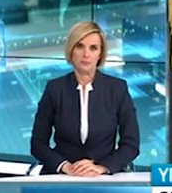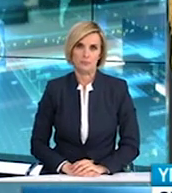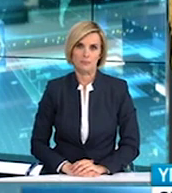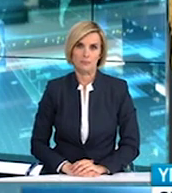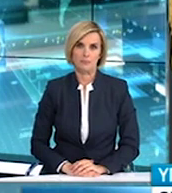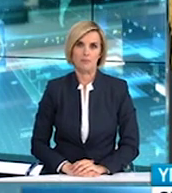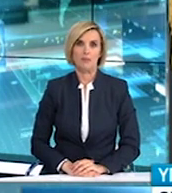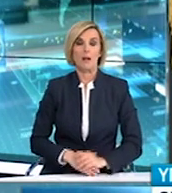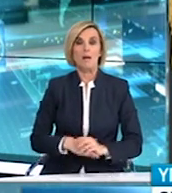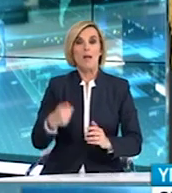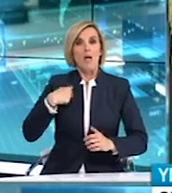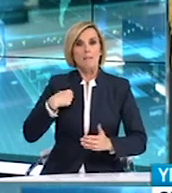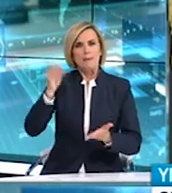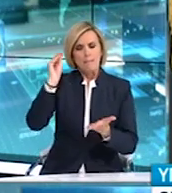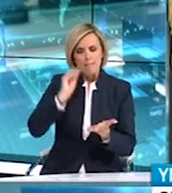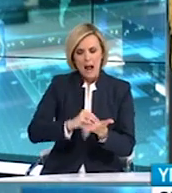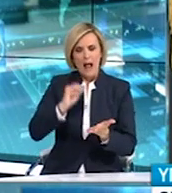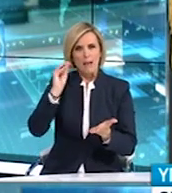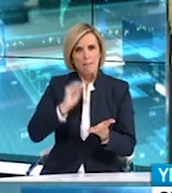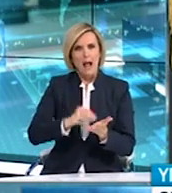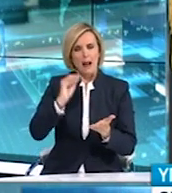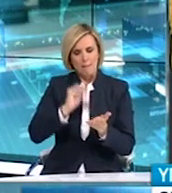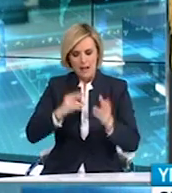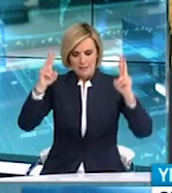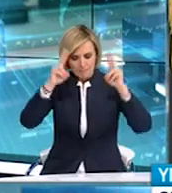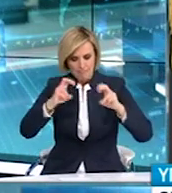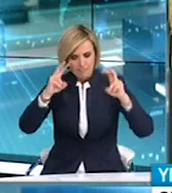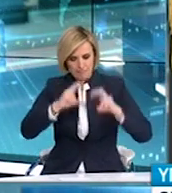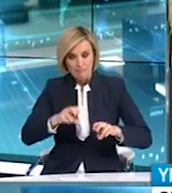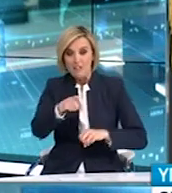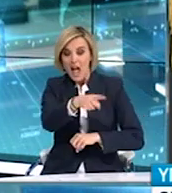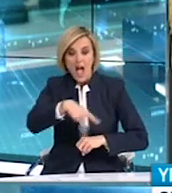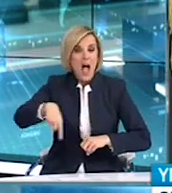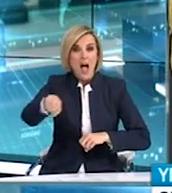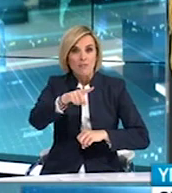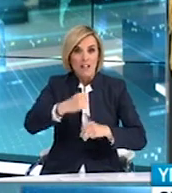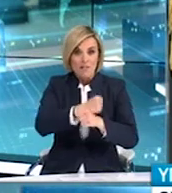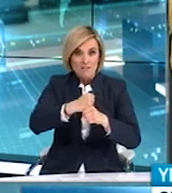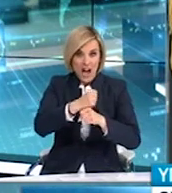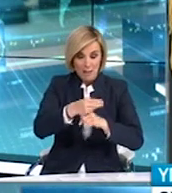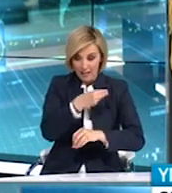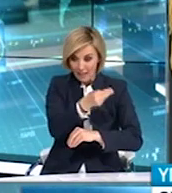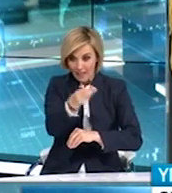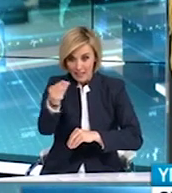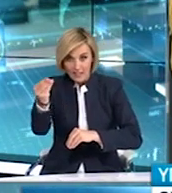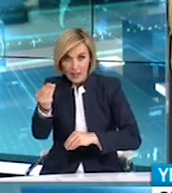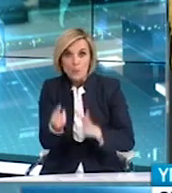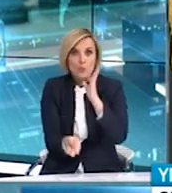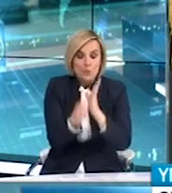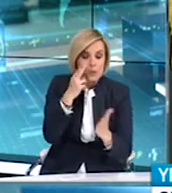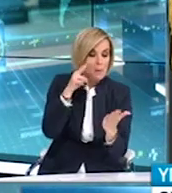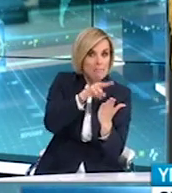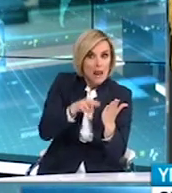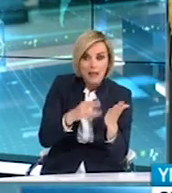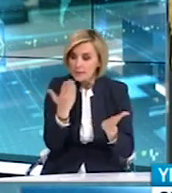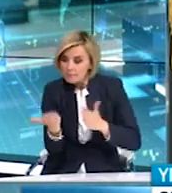Θα επανεξετάζεται σε τακτικά χρονικά διαστήματα η χορήγηση των σχημάτων και θα επικαιροποιούνται συνεχώς, λαμβάνοντας